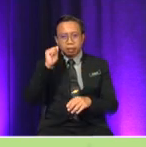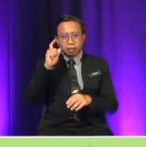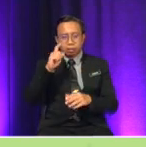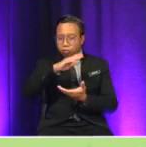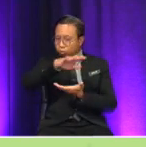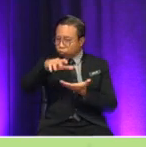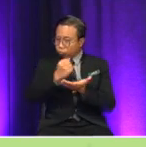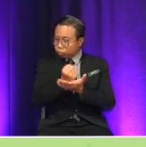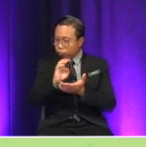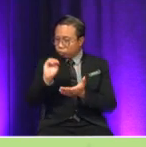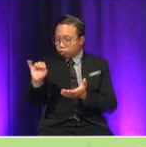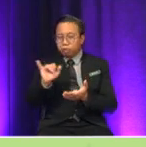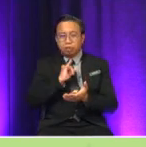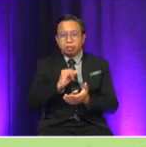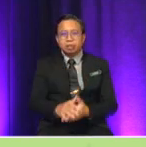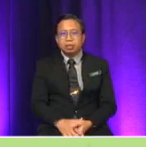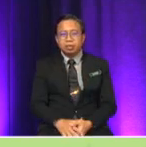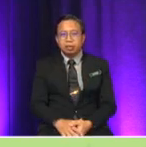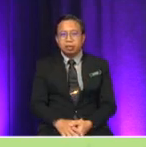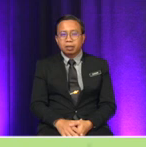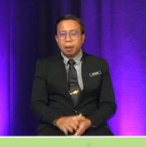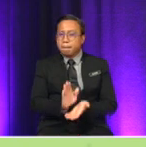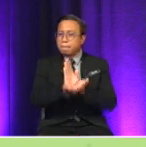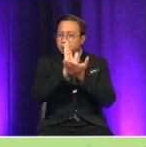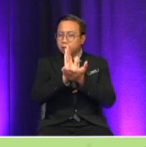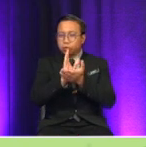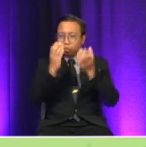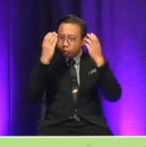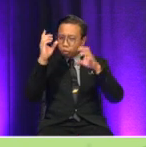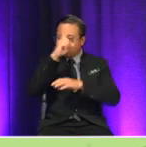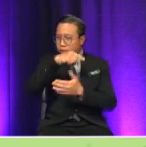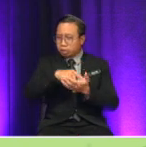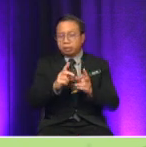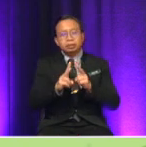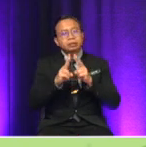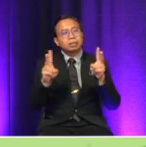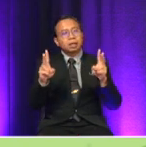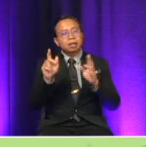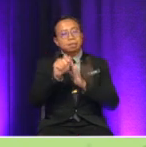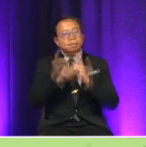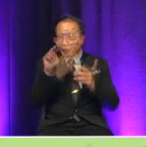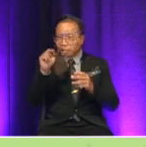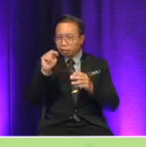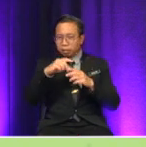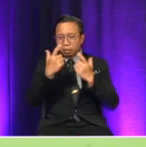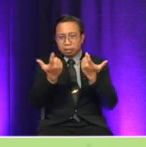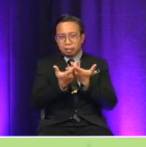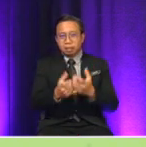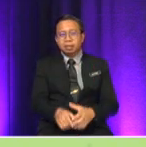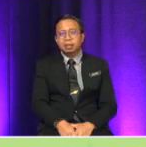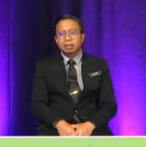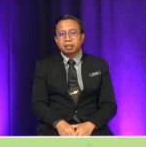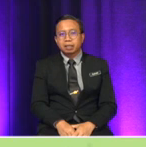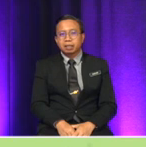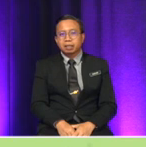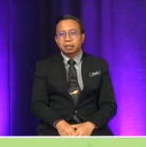Lisa, kepada Ifa, okey, kerana membantu cikgu pada hari ini sangat terbaik, sangat bagus. Okay, korang memang awesome